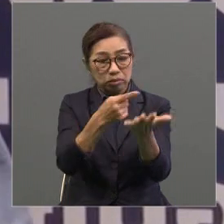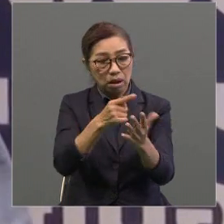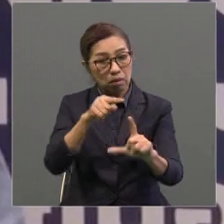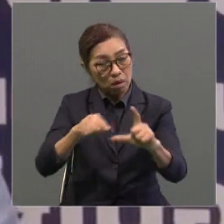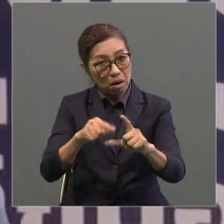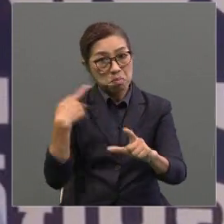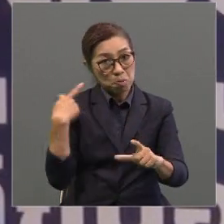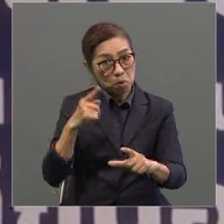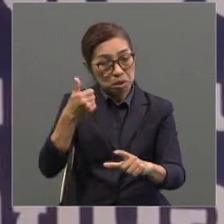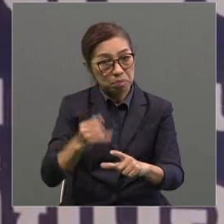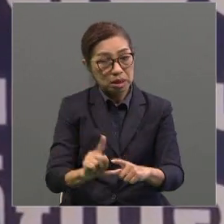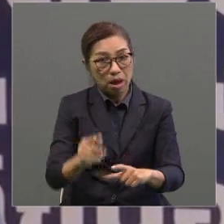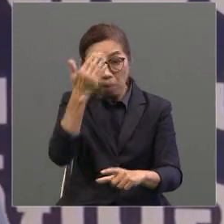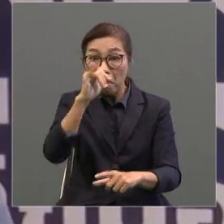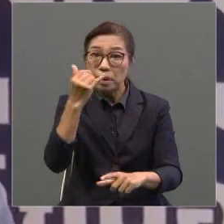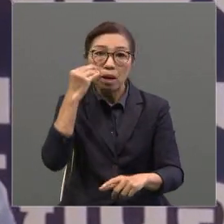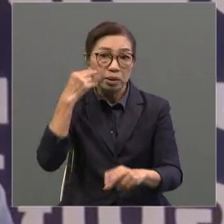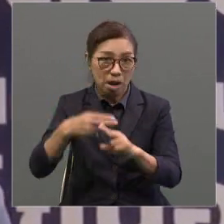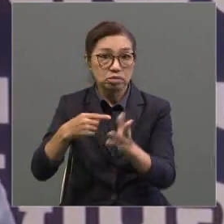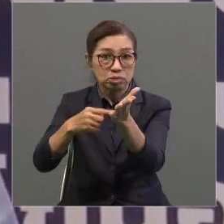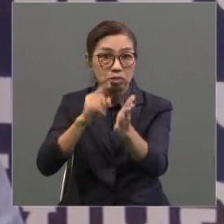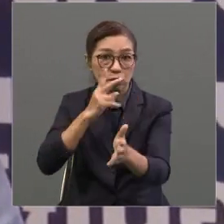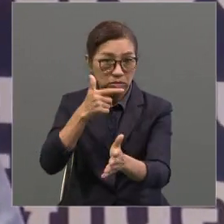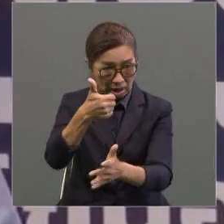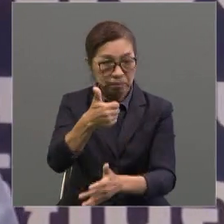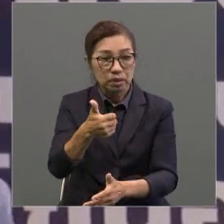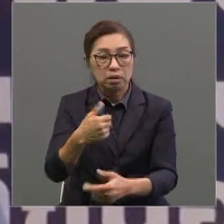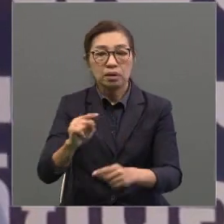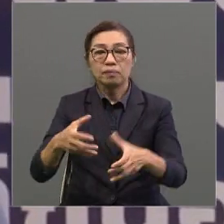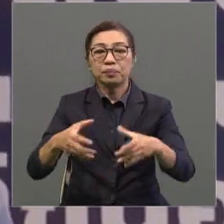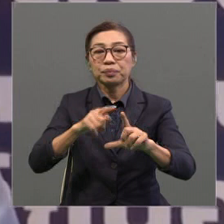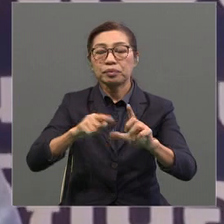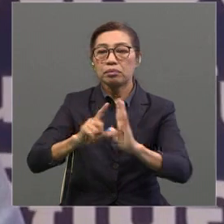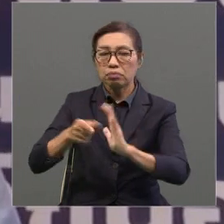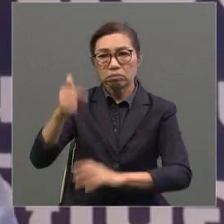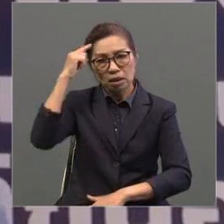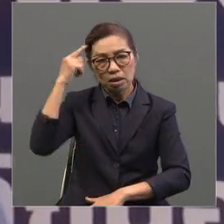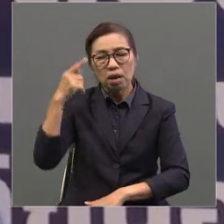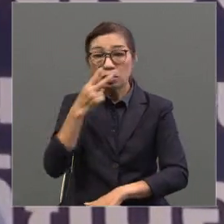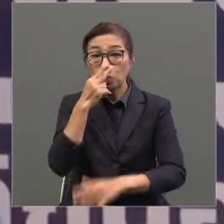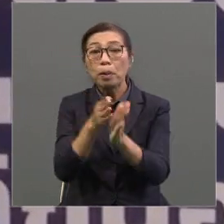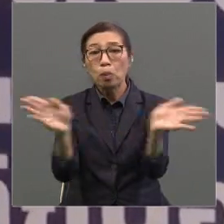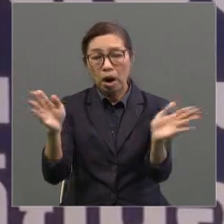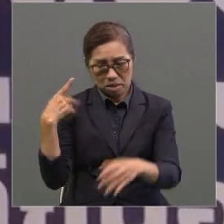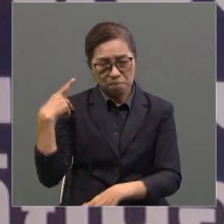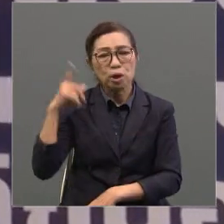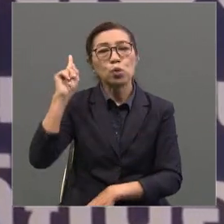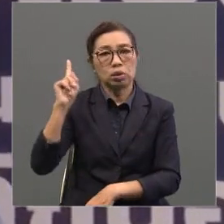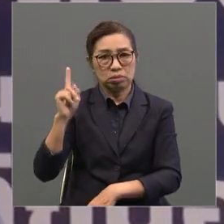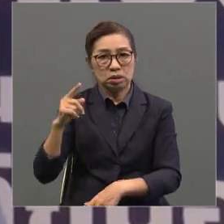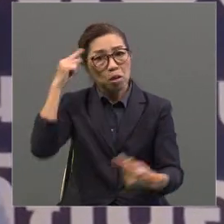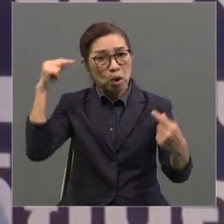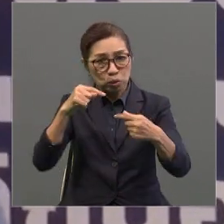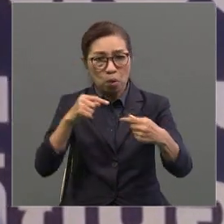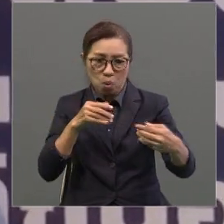สามารถเสนอชื่อคุณพี่ทาซ้ำได้อีกเรื่องนี้เนี่ยจะทำวัดก็บอกว่าเป็นผลดีโดยรวมไม่ใช่เฉพาะกับก้าวไกลเท่านั้น